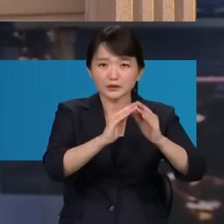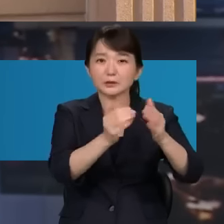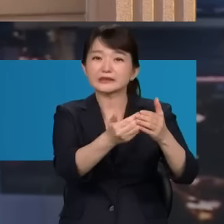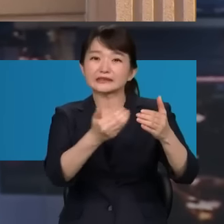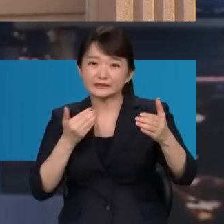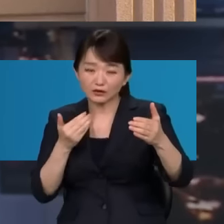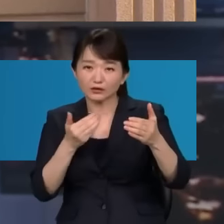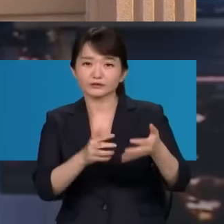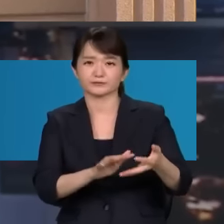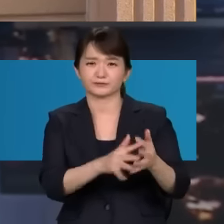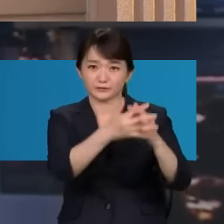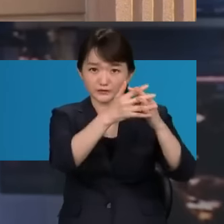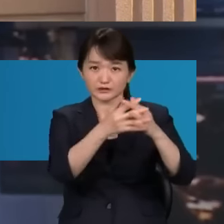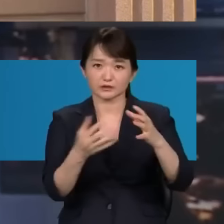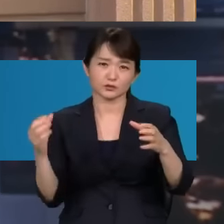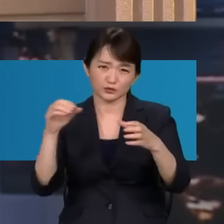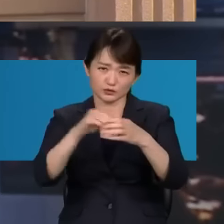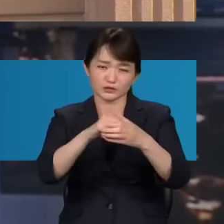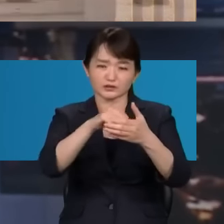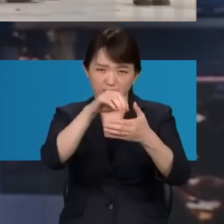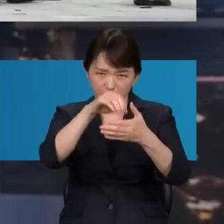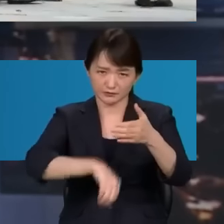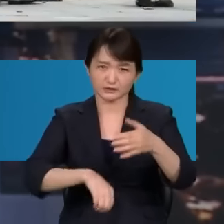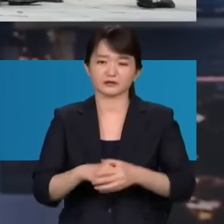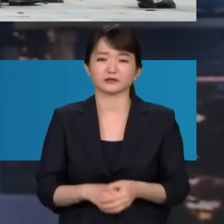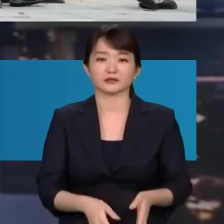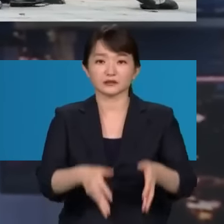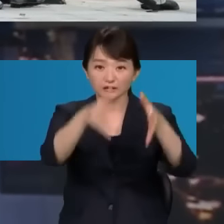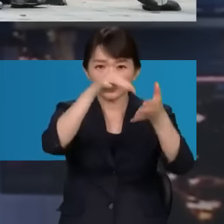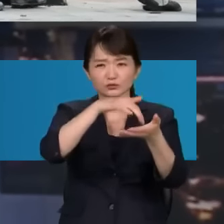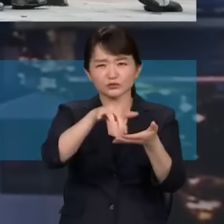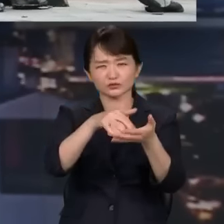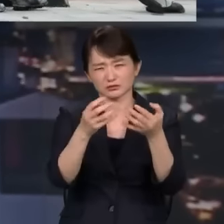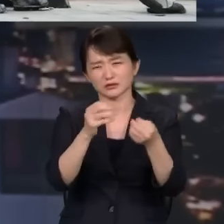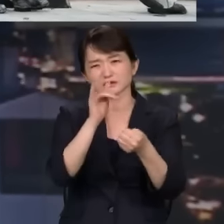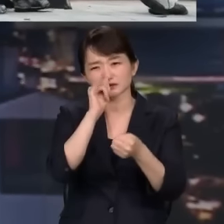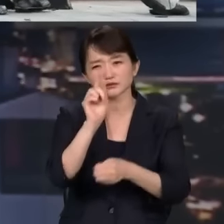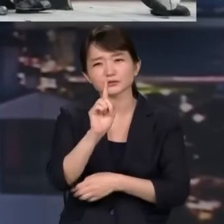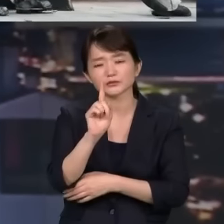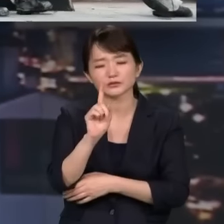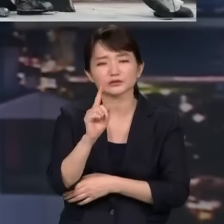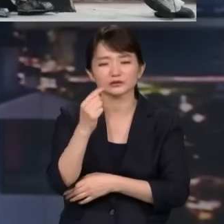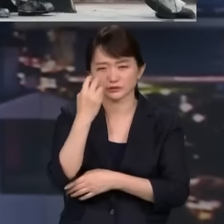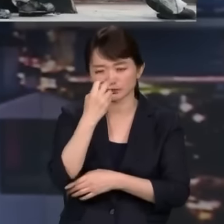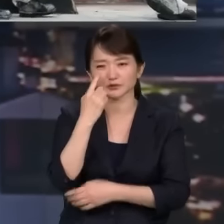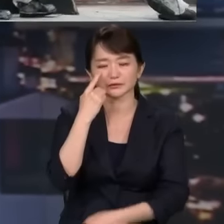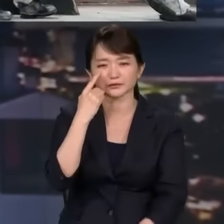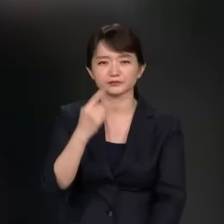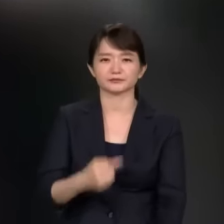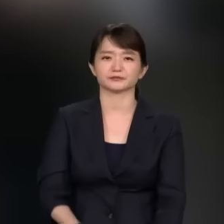적용 대상에서도 빠진 탓입니다. 이런 건물이 한둘이 아닐 텐데 조승현 기자가 취재했습니다.